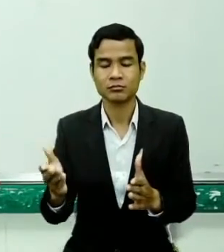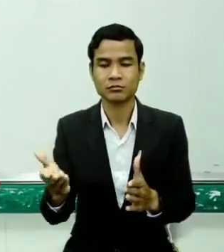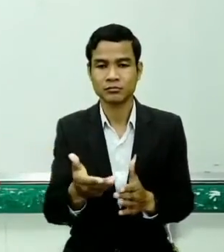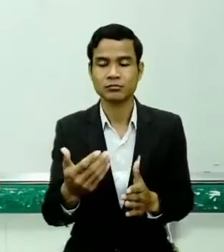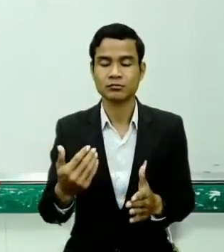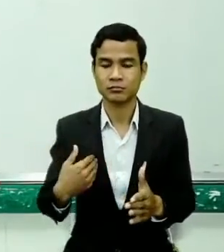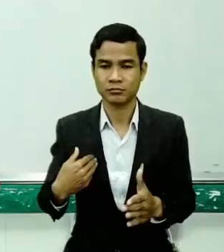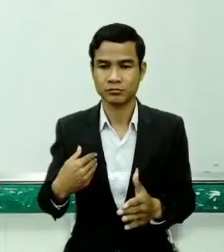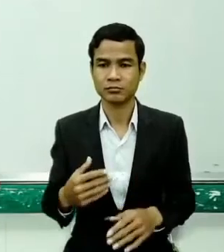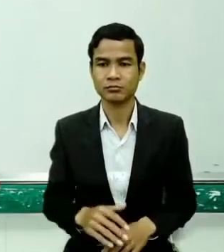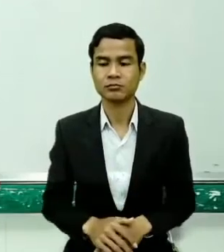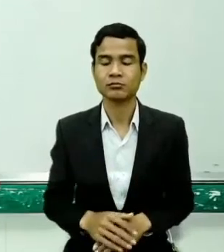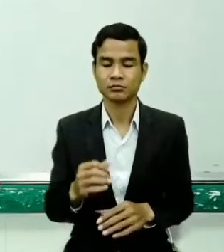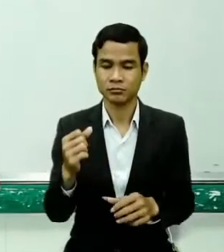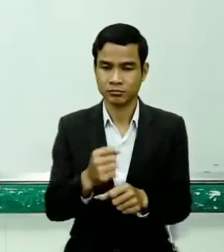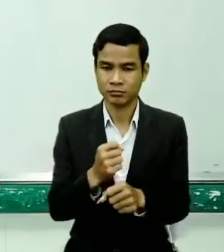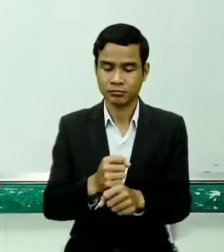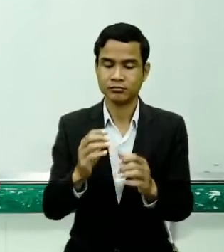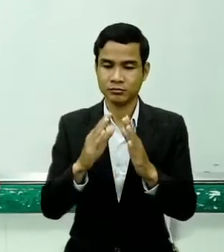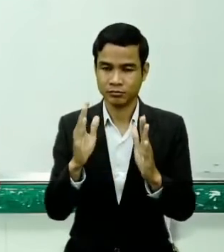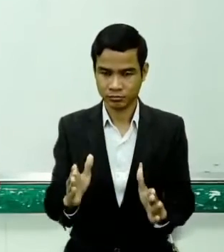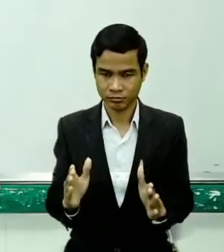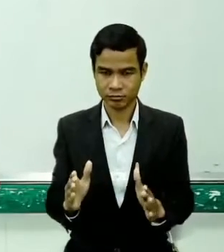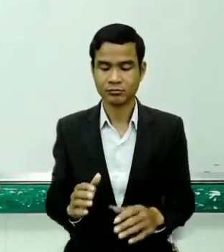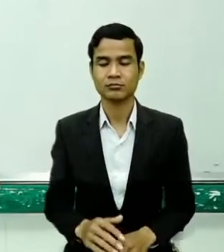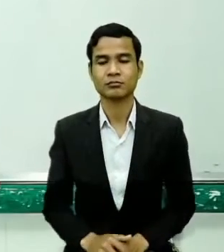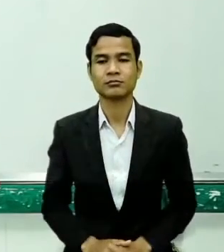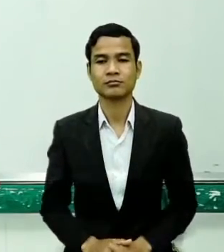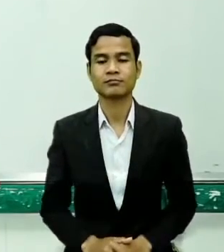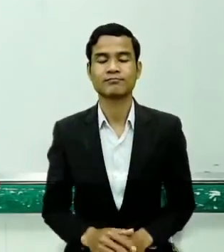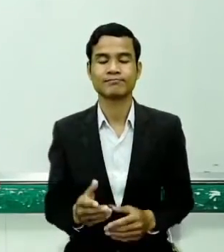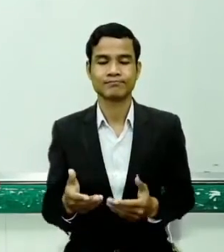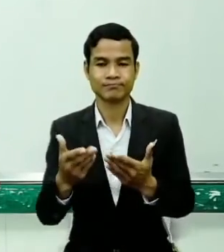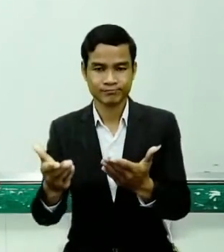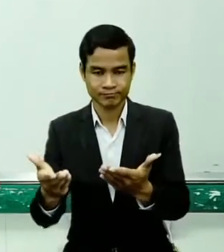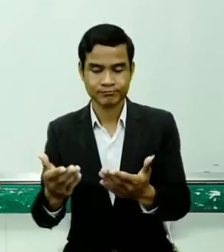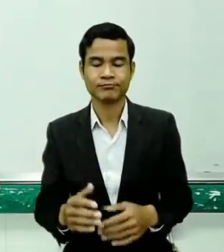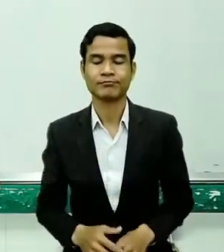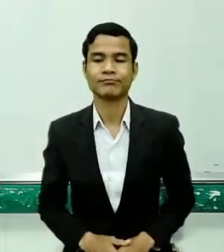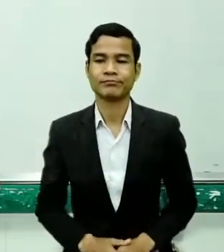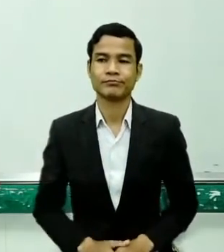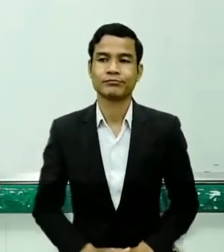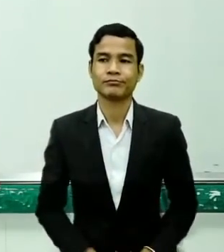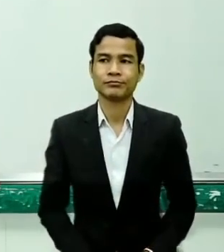miên chia kịch cáp té chun câu tiếng ở khné